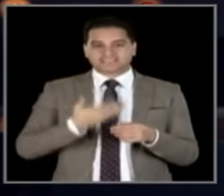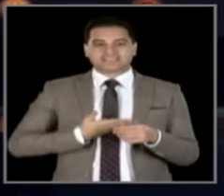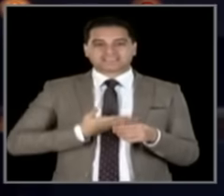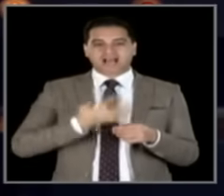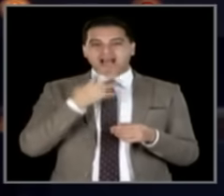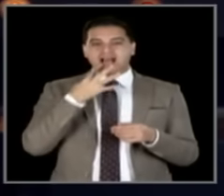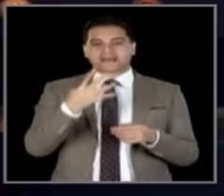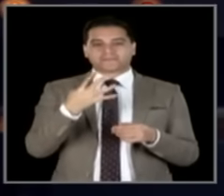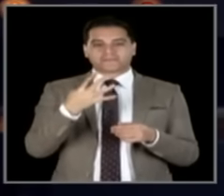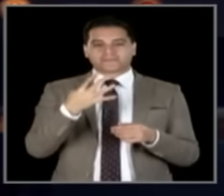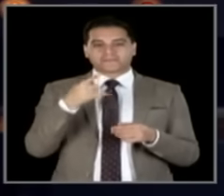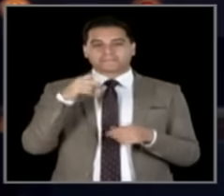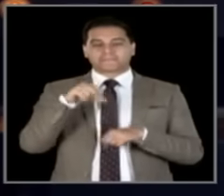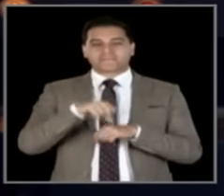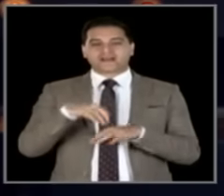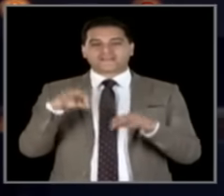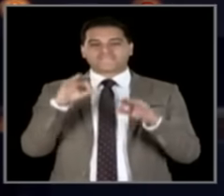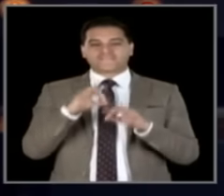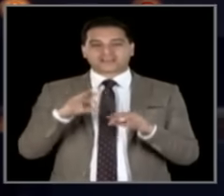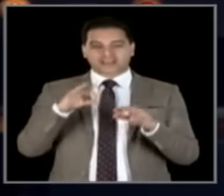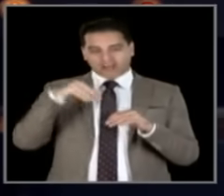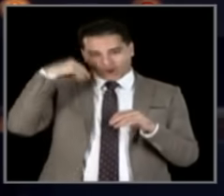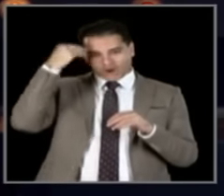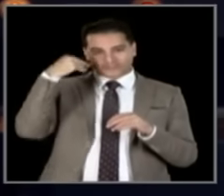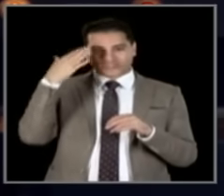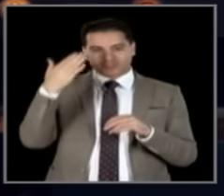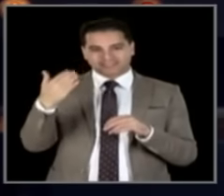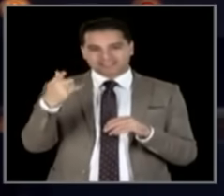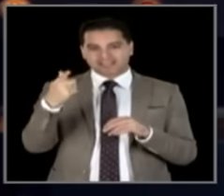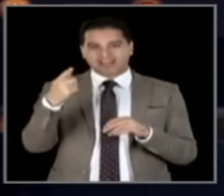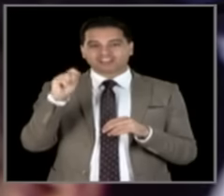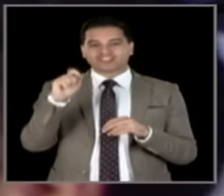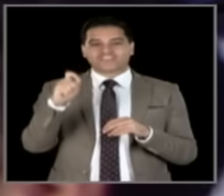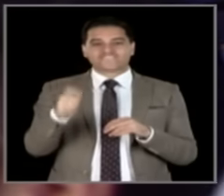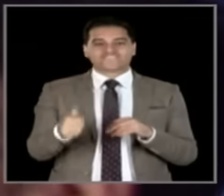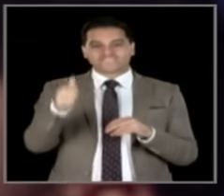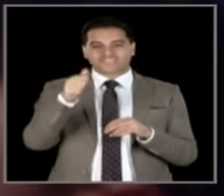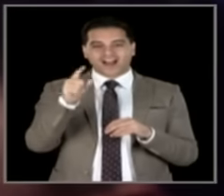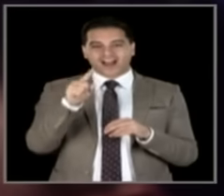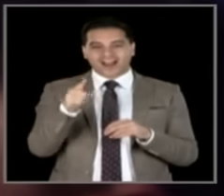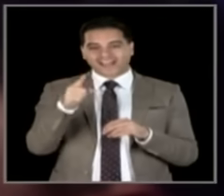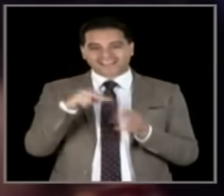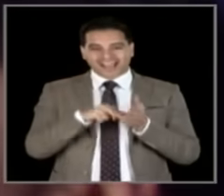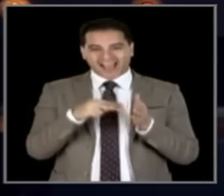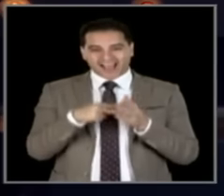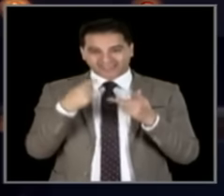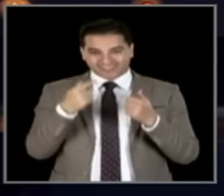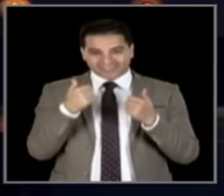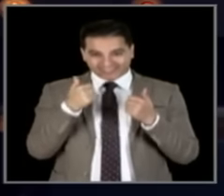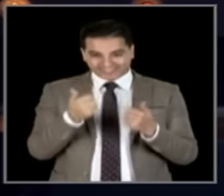4 سنين من مركز الحمول كفر الشيخ. ازيك يا صفاء؟ الحمد لله.